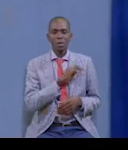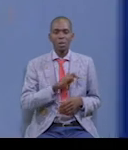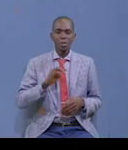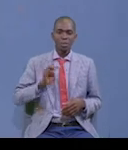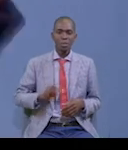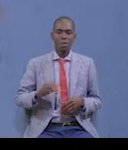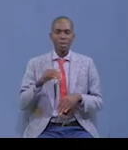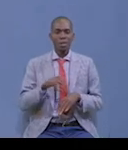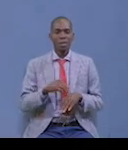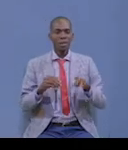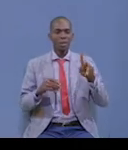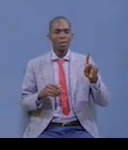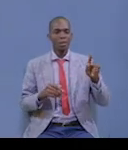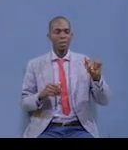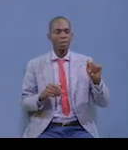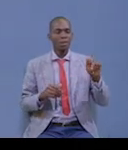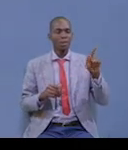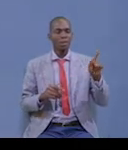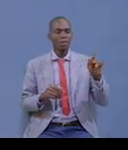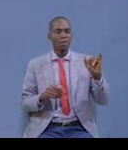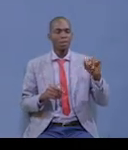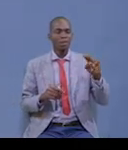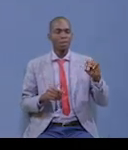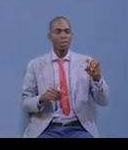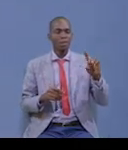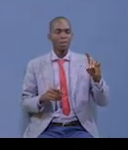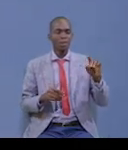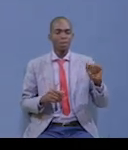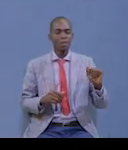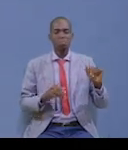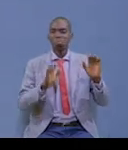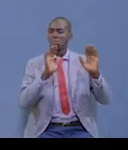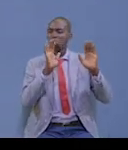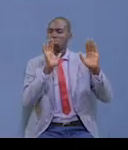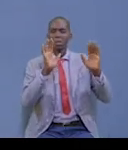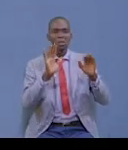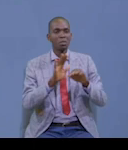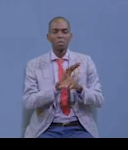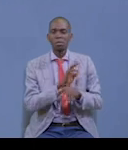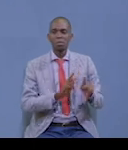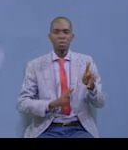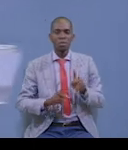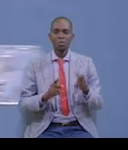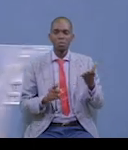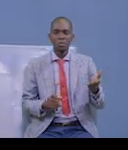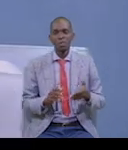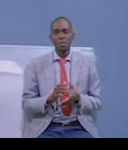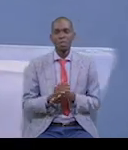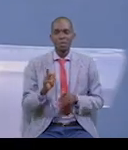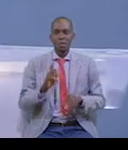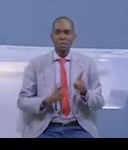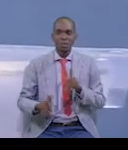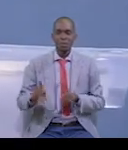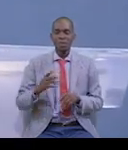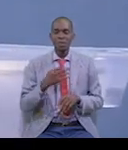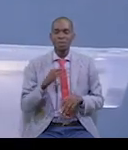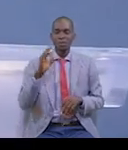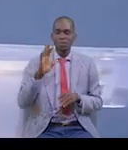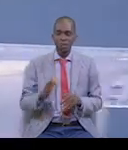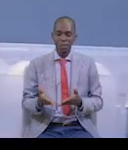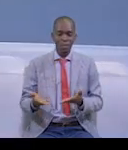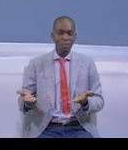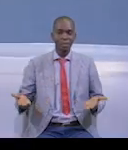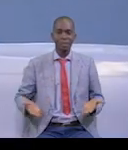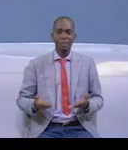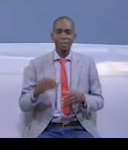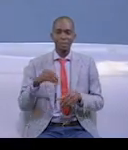కనడ, వండర్ఫుల్ పీపుల్. సేవా పరిచారకులు సహోదరులైన వారిగా మనం అందరం ఇక్కడ కలిసి ఉన్నాం. అండ్ ద బ్రదర్స్ అండ్ ద మినిస్టర్స్ ఓవర్